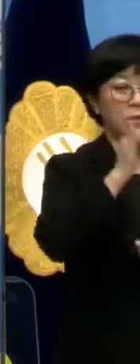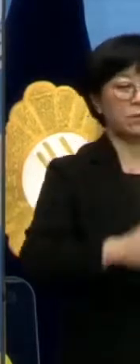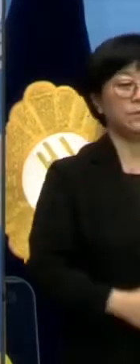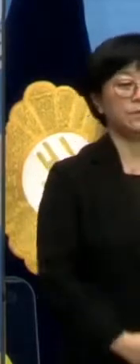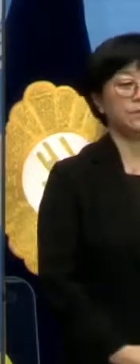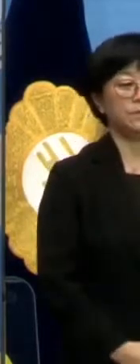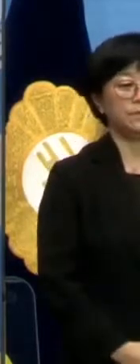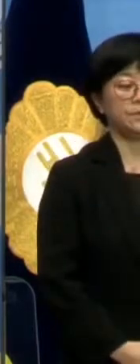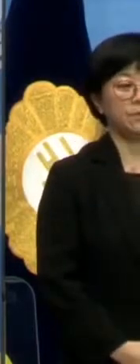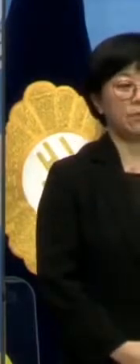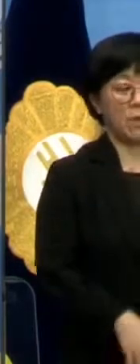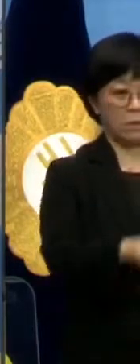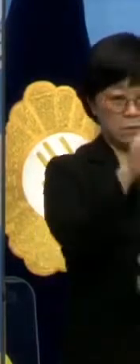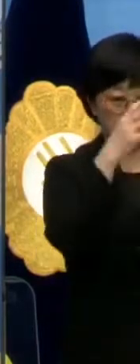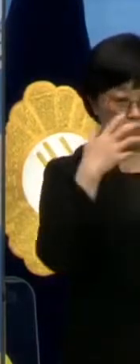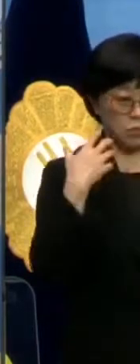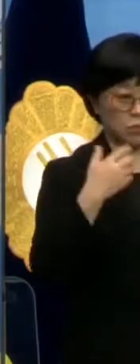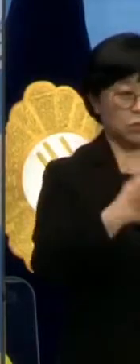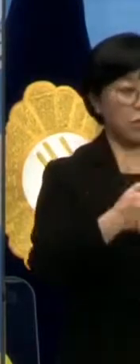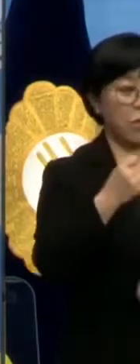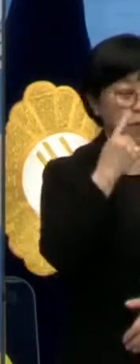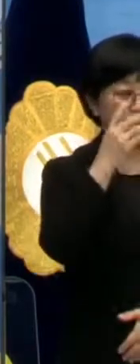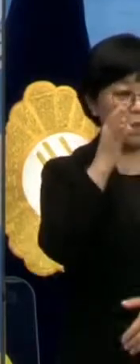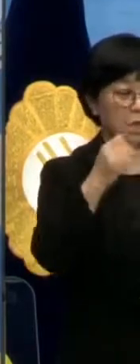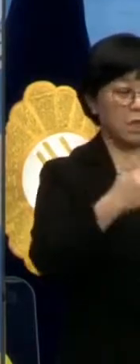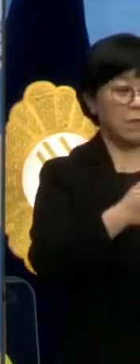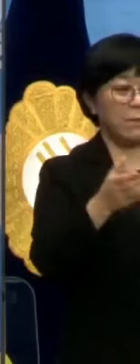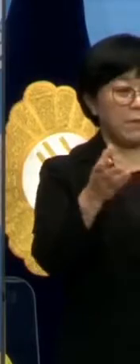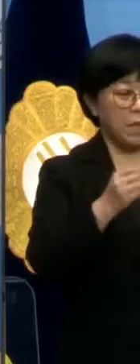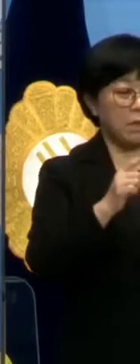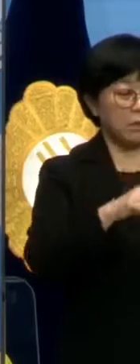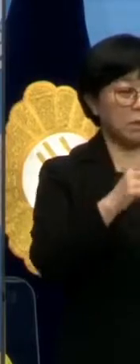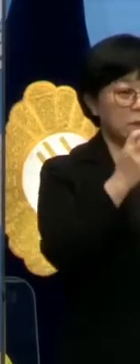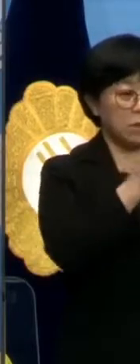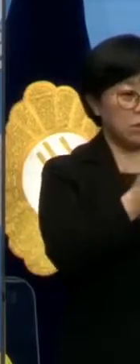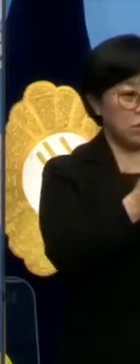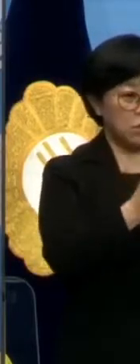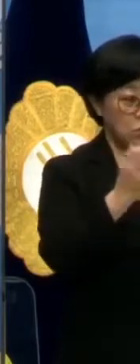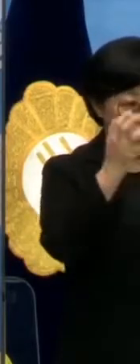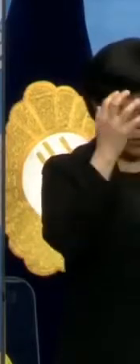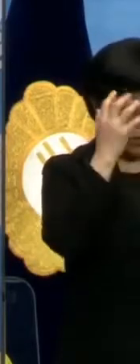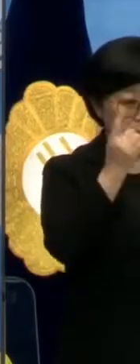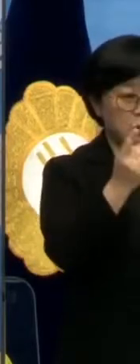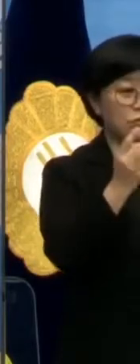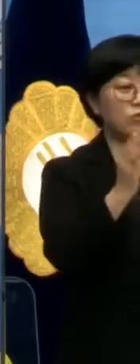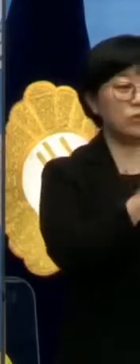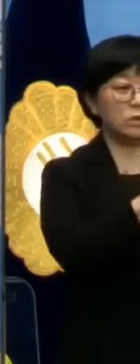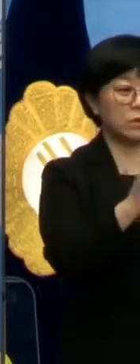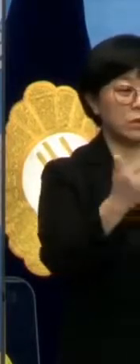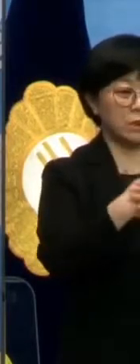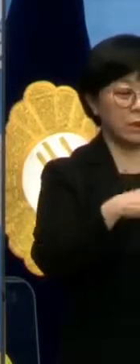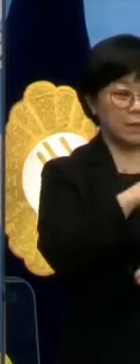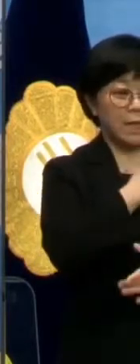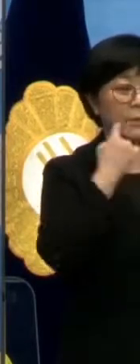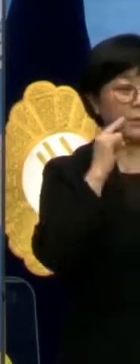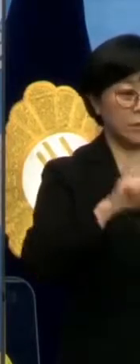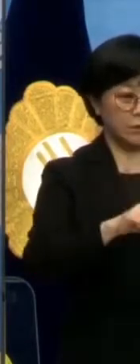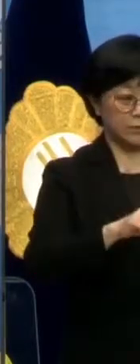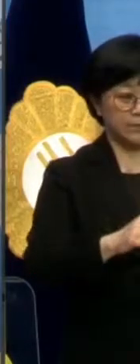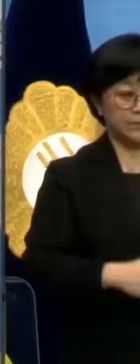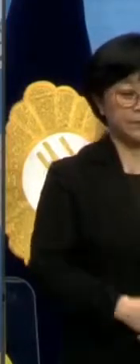있습니다. 정부, 임대인, 임차인이 제도적으로 고통을 분담하는 것이 가장